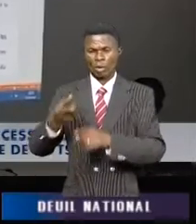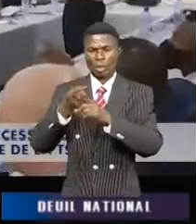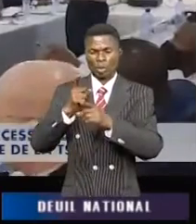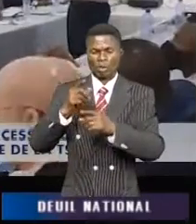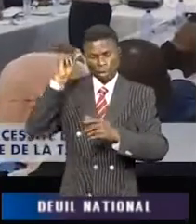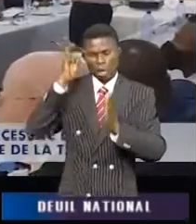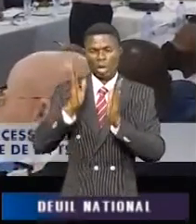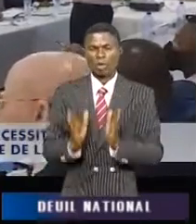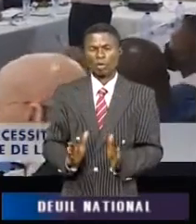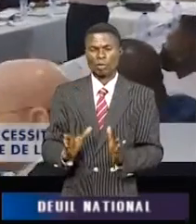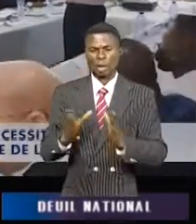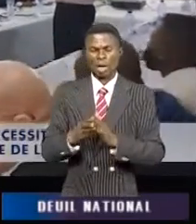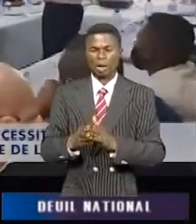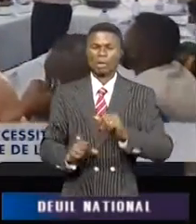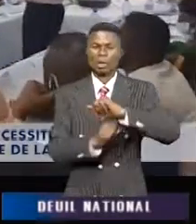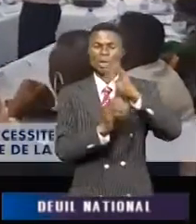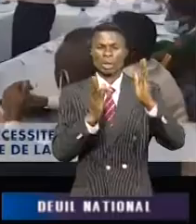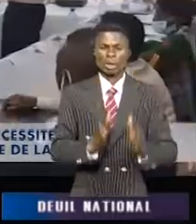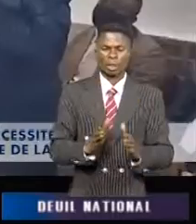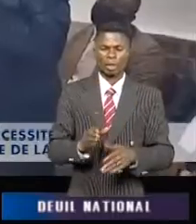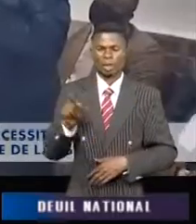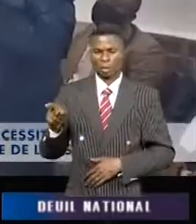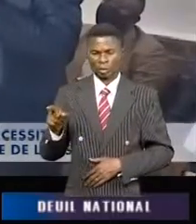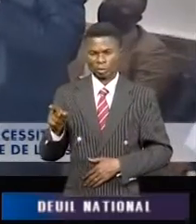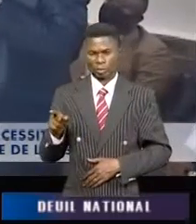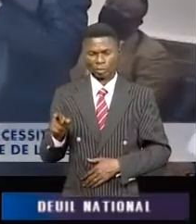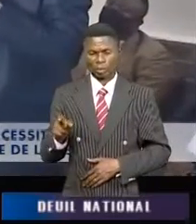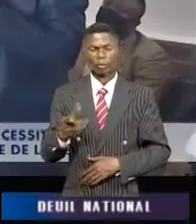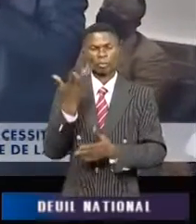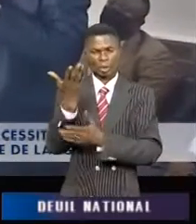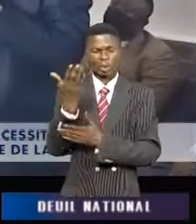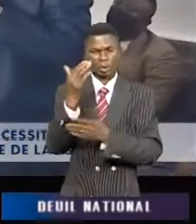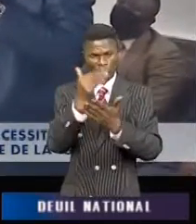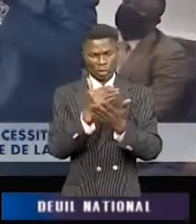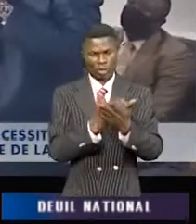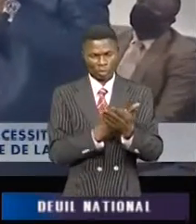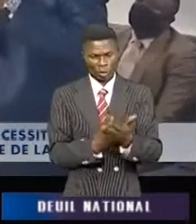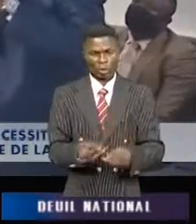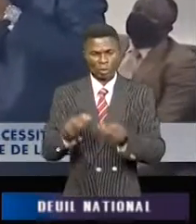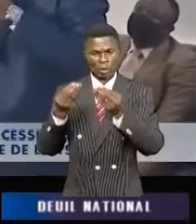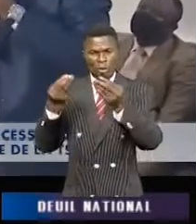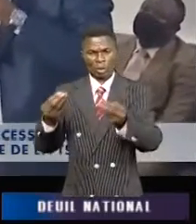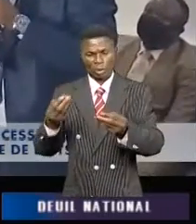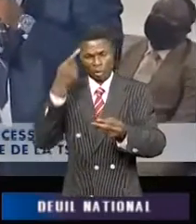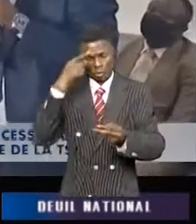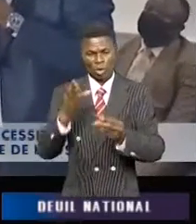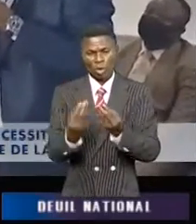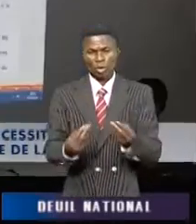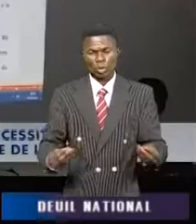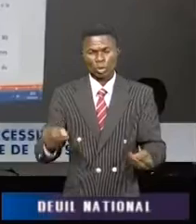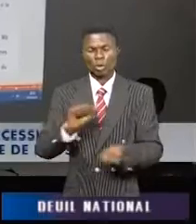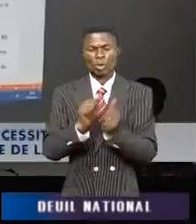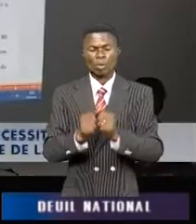gouverneur avec son partenaire Annabelle. Quelques recommandations ont été formulées pour résoudre de